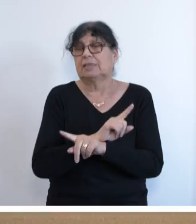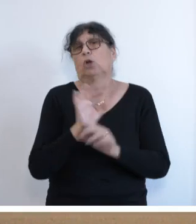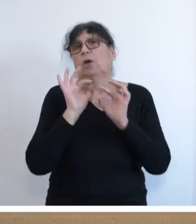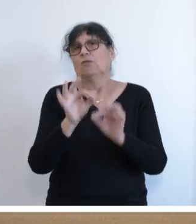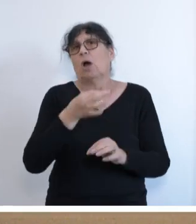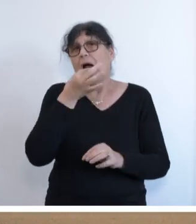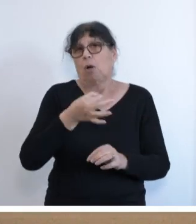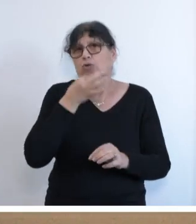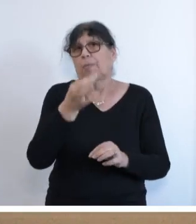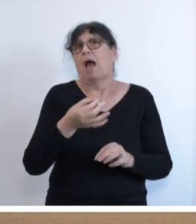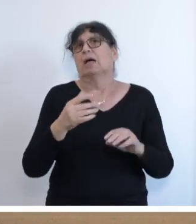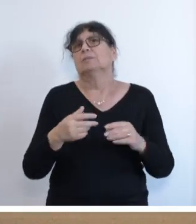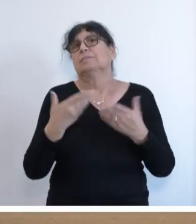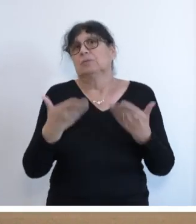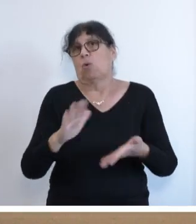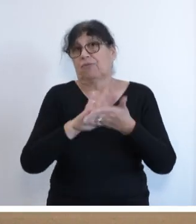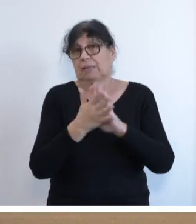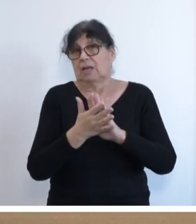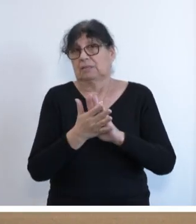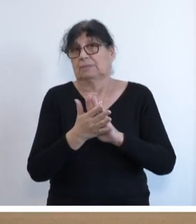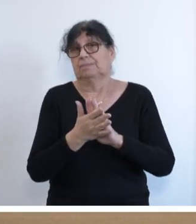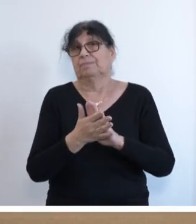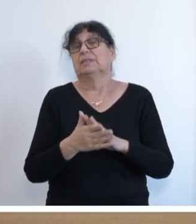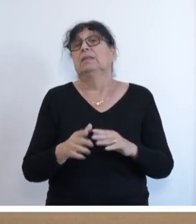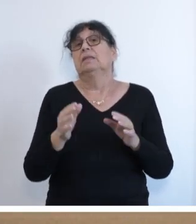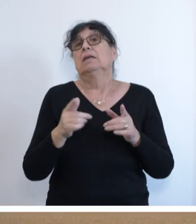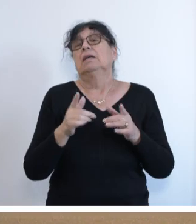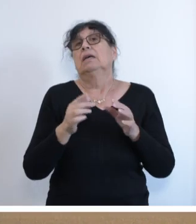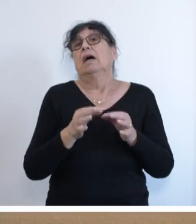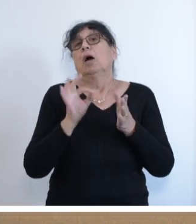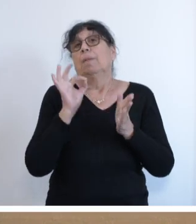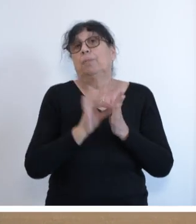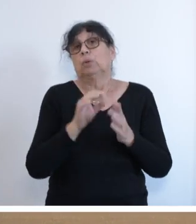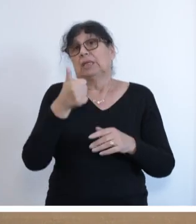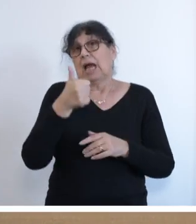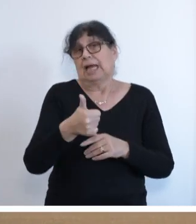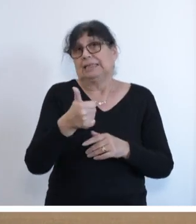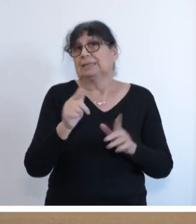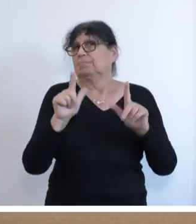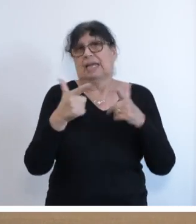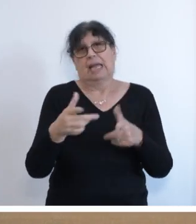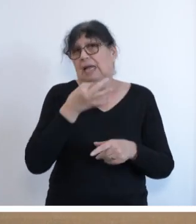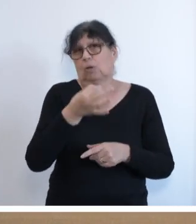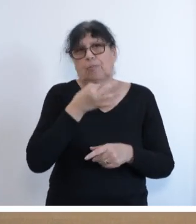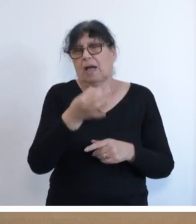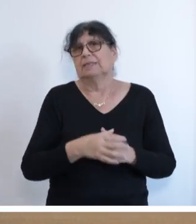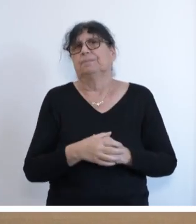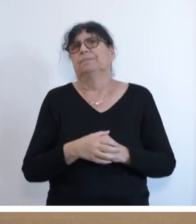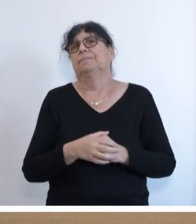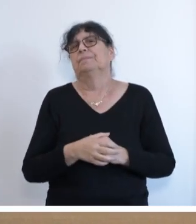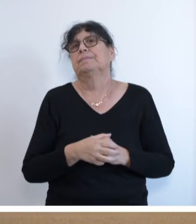Aussprache auf Folgendes verständigt. Zu Tagesordnungspunkt 1 findet keine Aussprache statt.